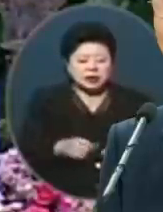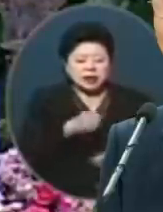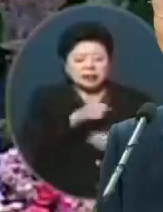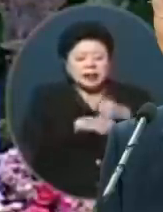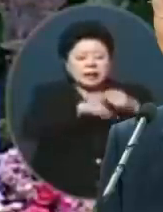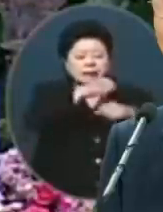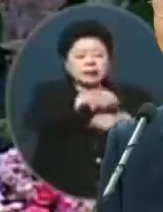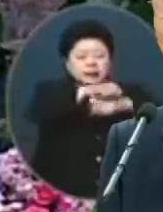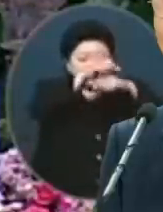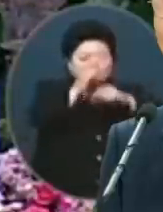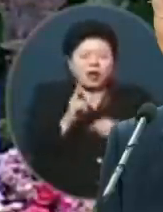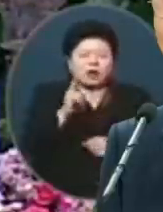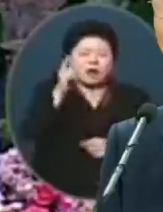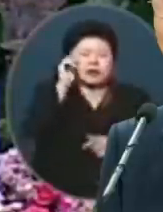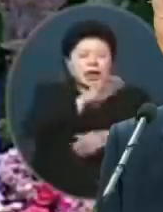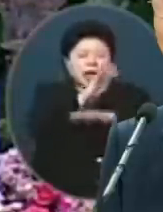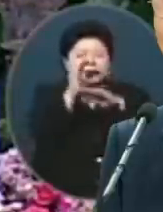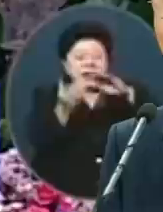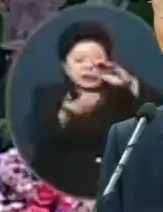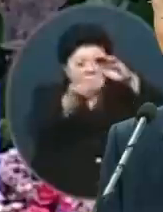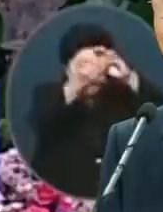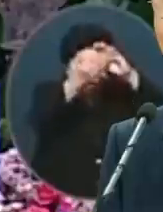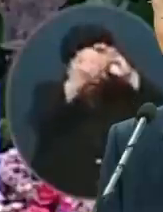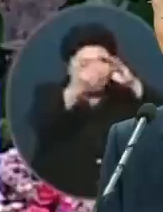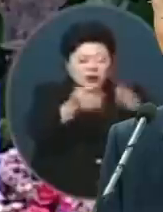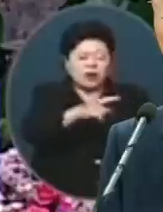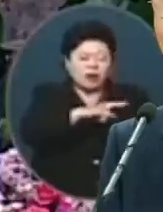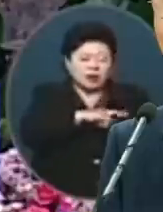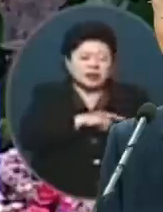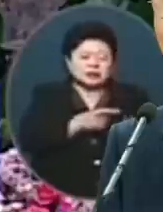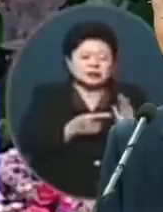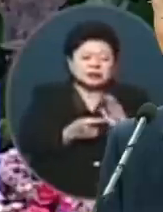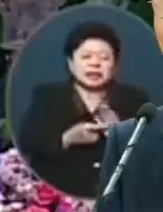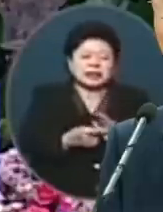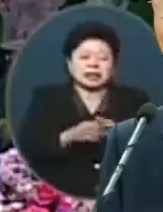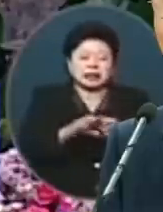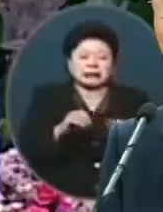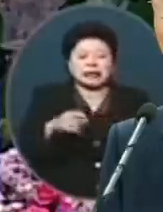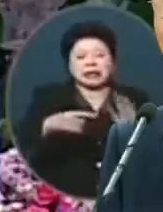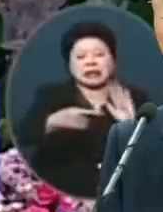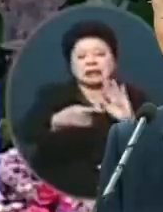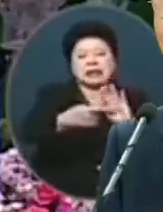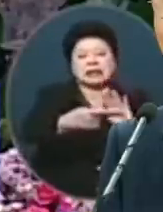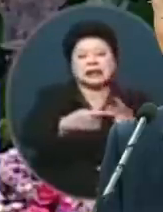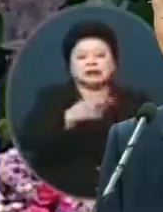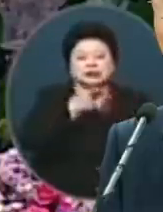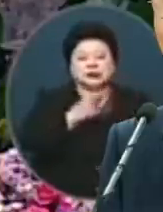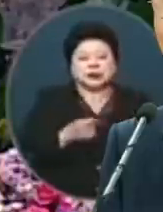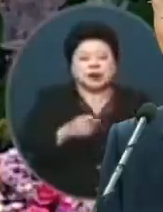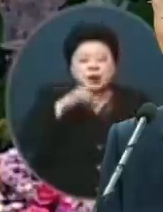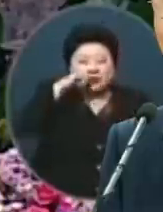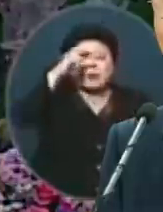건설하여 그 탑 꼭대기를 하늘에 닿게 하여 우리 이름을 내고 온 지면에 드심을 면하자.